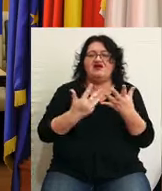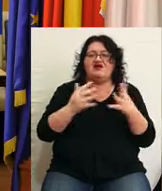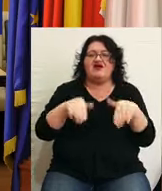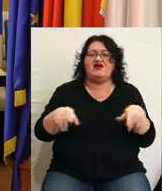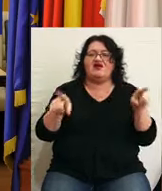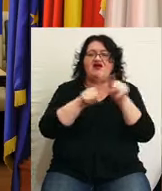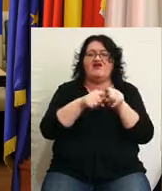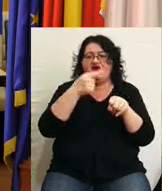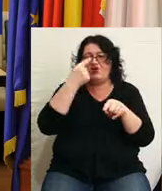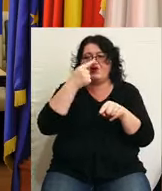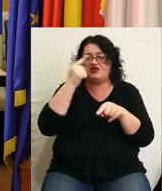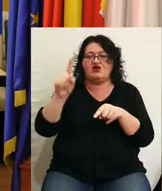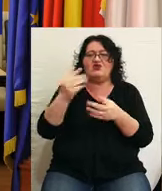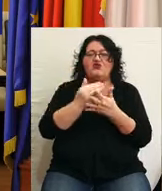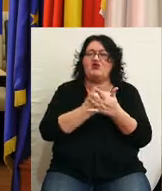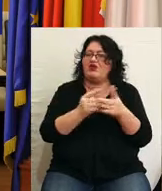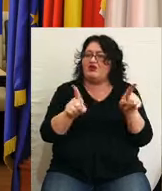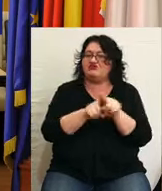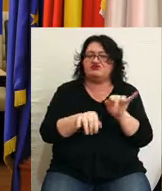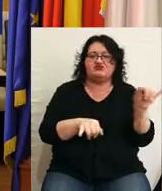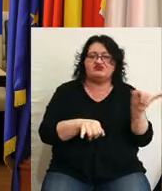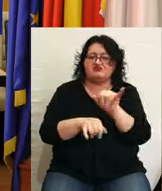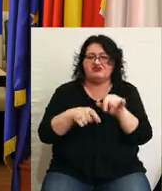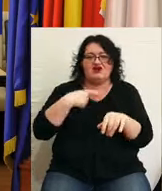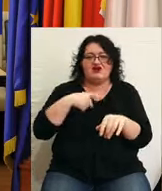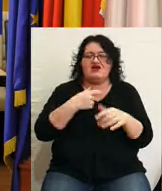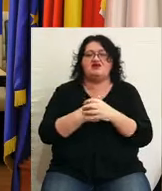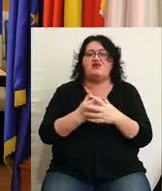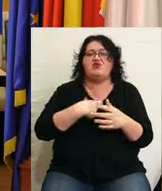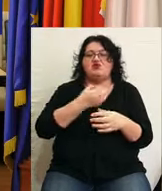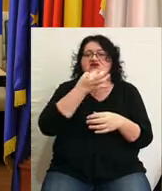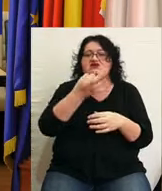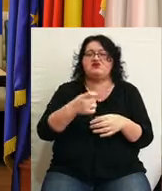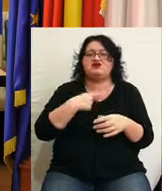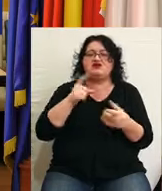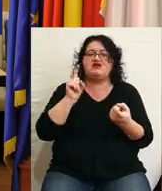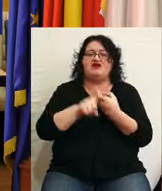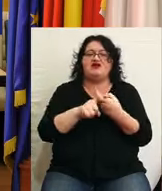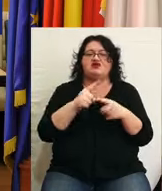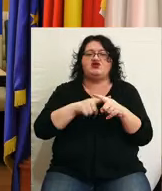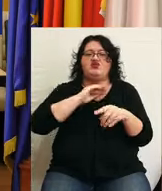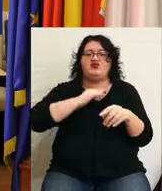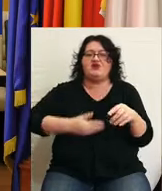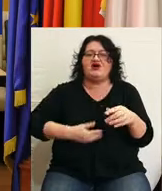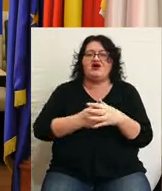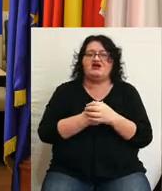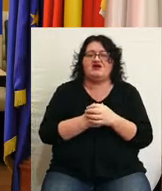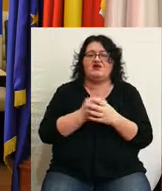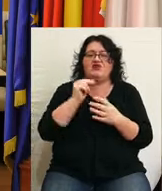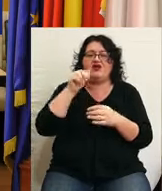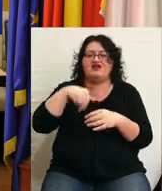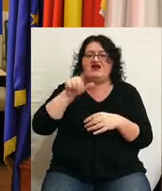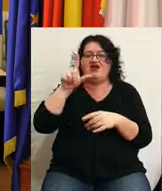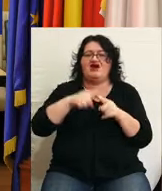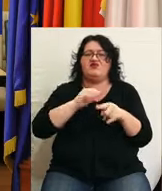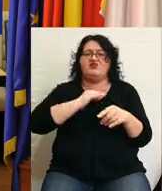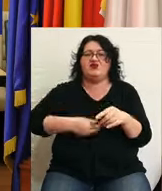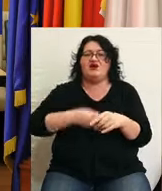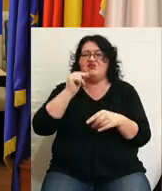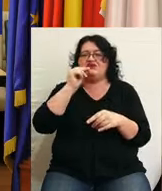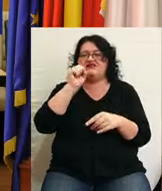în orașele lor au probleme similare și pot să spun că sunt în legătură și cu primari PNL și cu primari